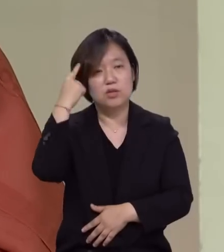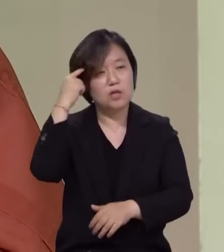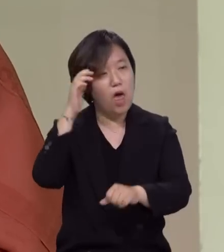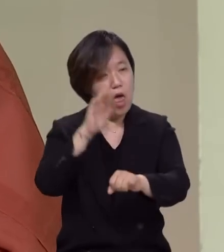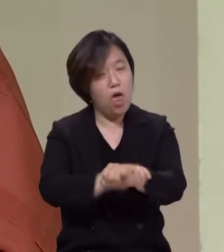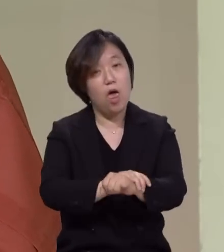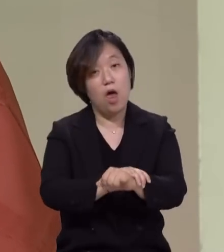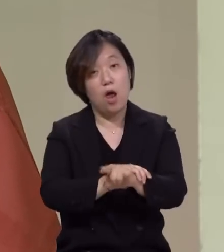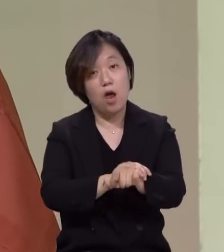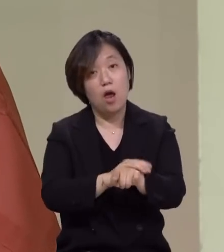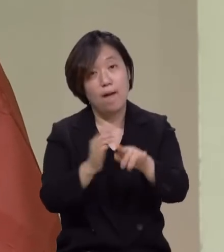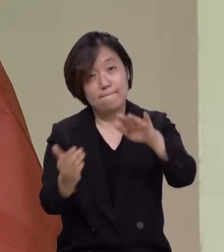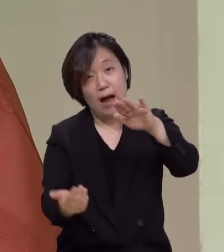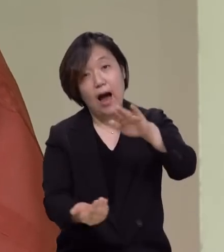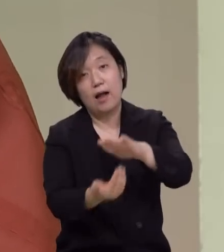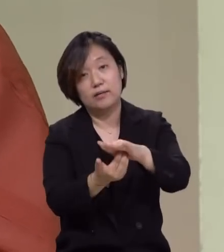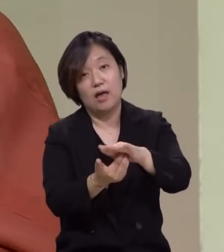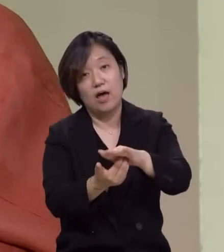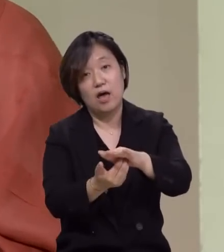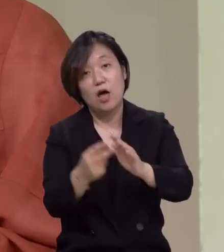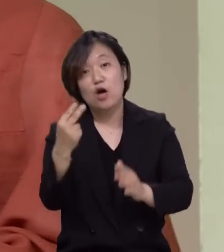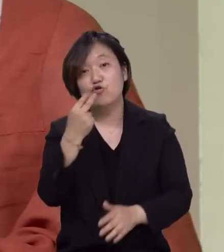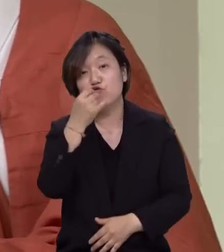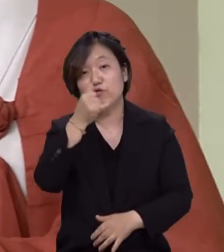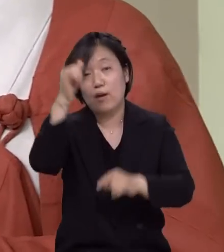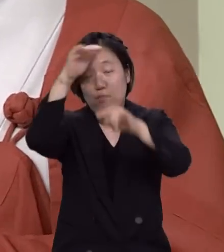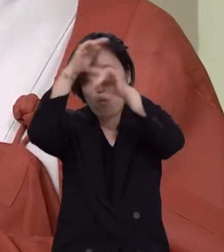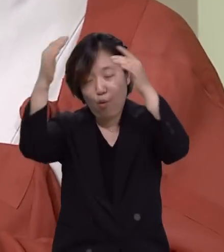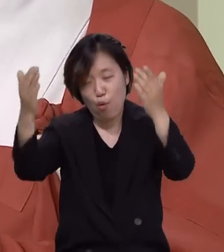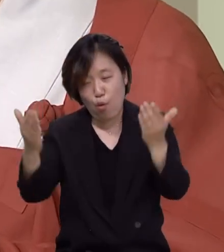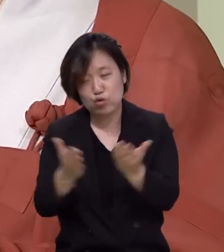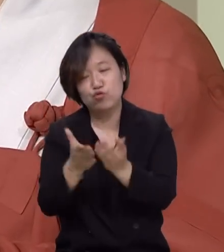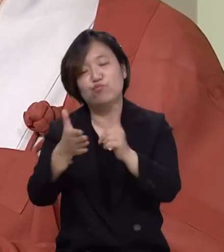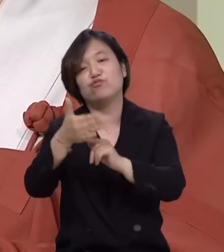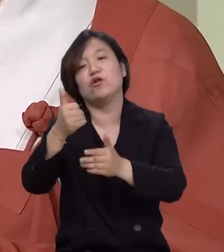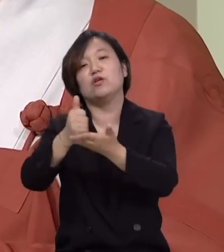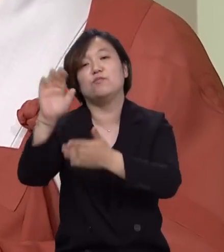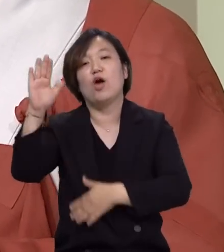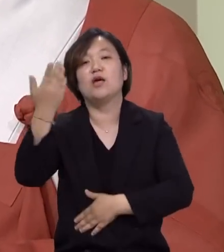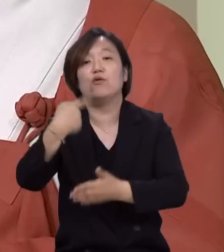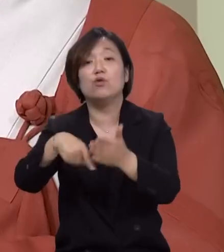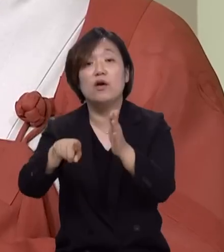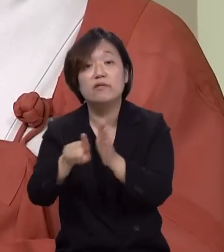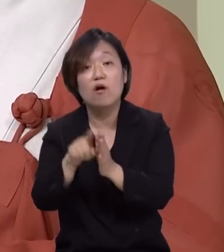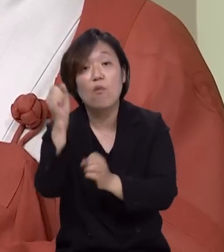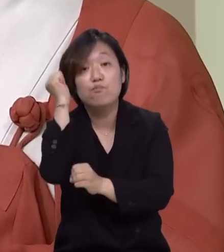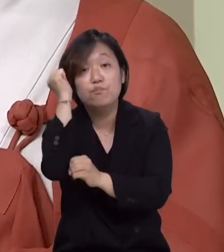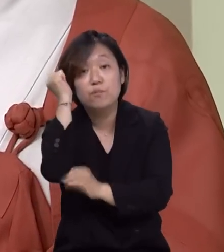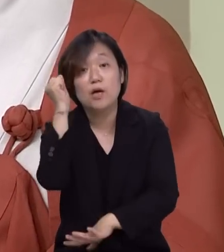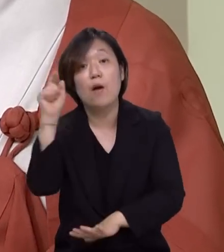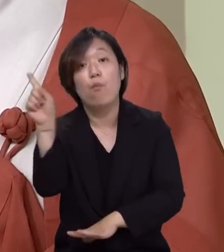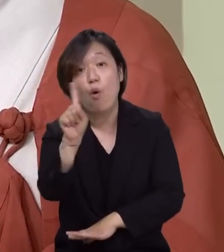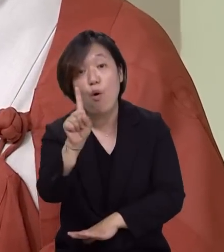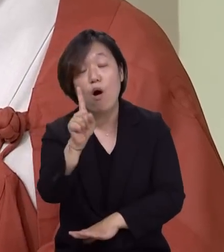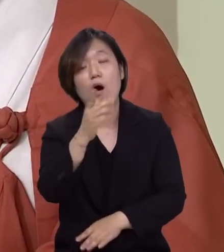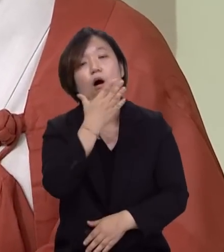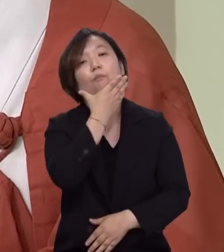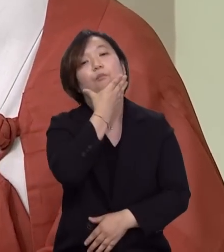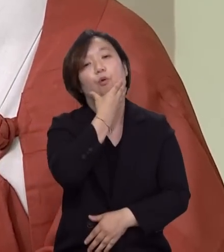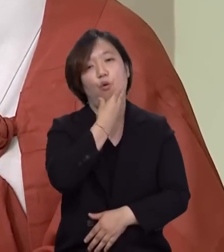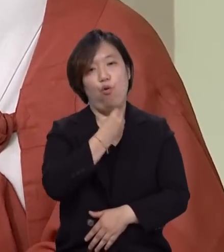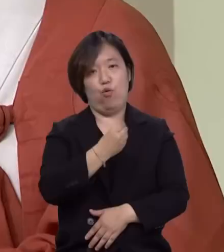완성해서 모든 중생 성불하기 위해서는 그 밑바탕에 복이 있어야